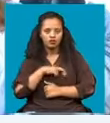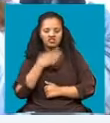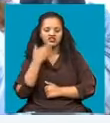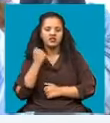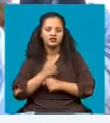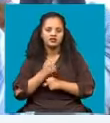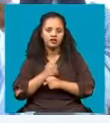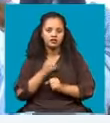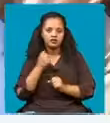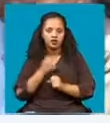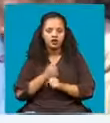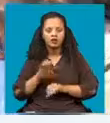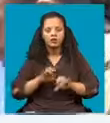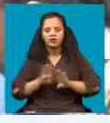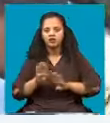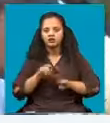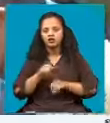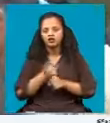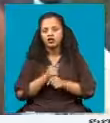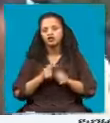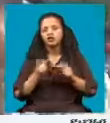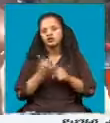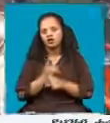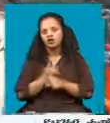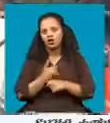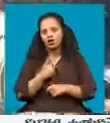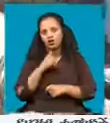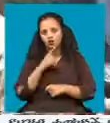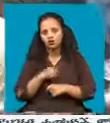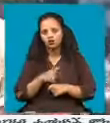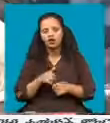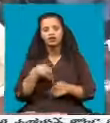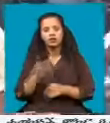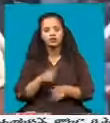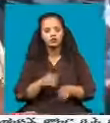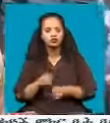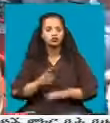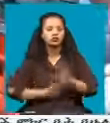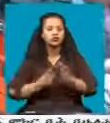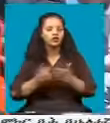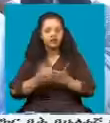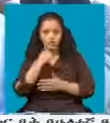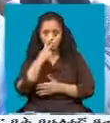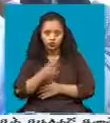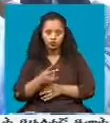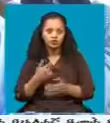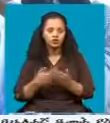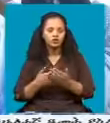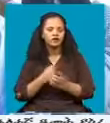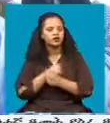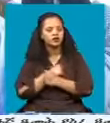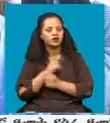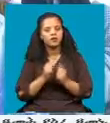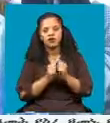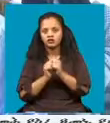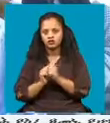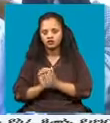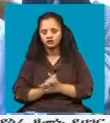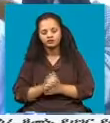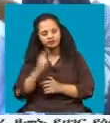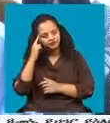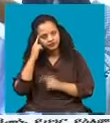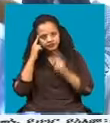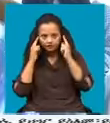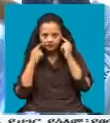ስራ እንዲሰራ ከማድረግ አንጻር እዚህ ስራ ትልቅ ስራ የተሰራ ነው ያለው የቆየውም ቀጣይም ደግሞ ትውልዱ ይሄን አይቶ በዚሁ በፍቅር በአንድነት